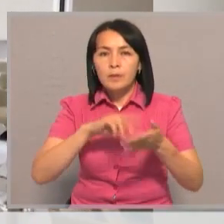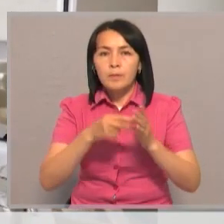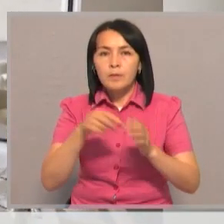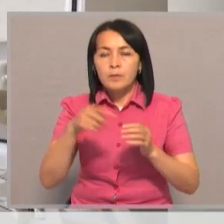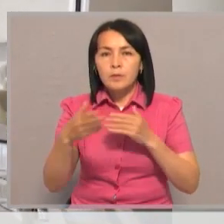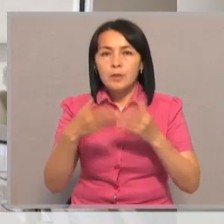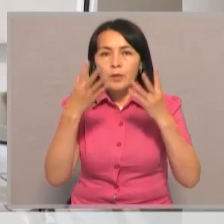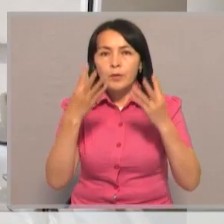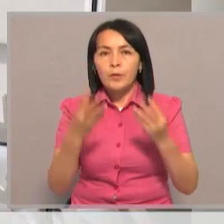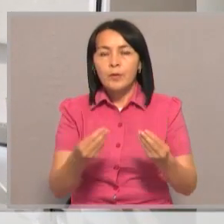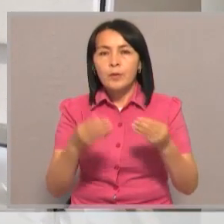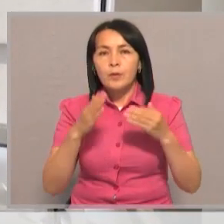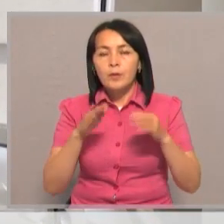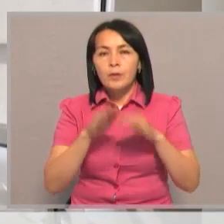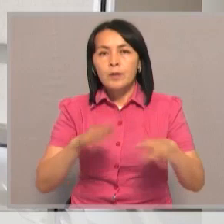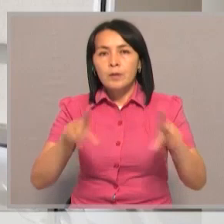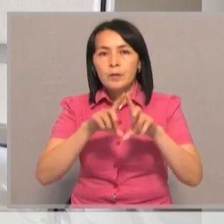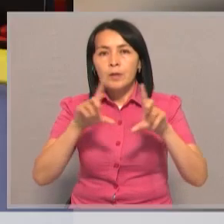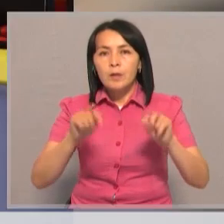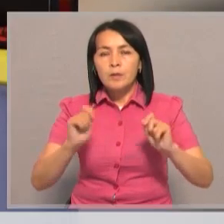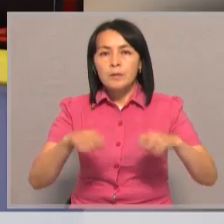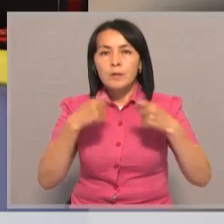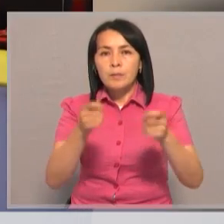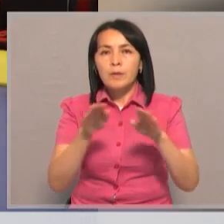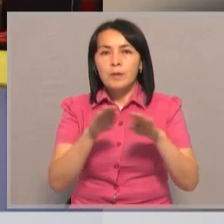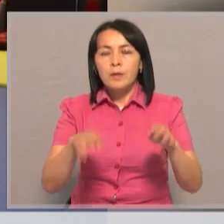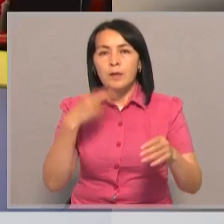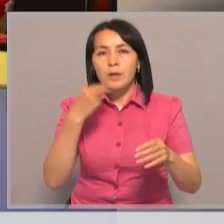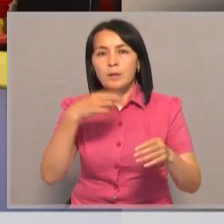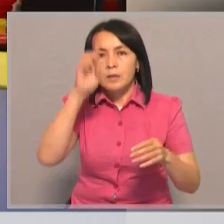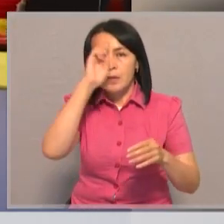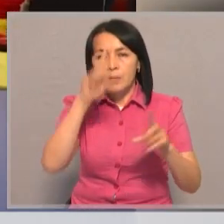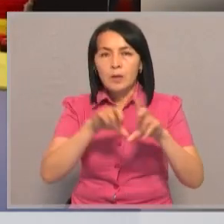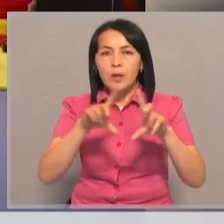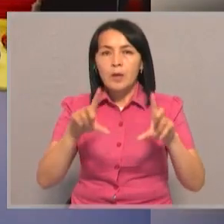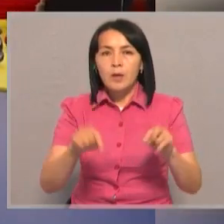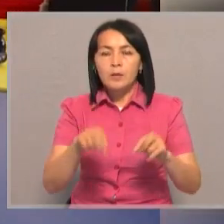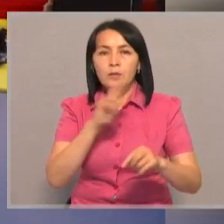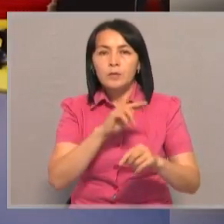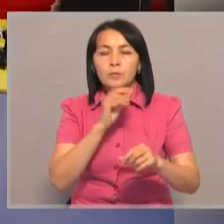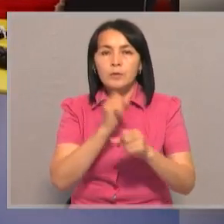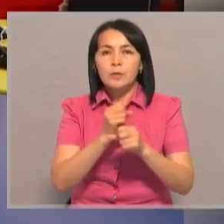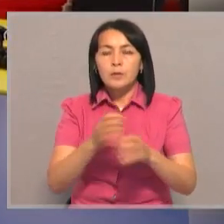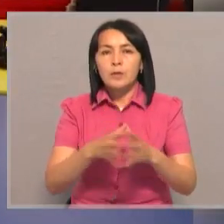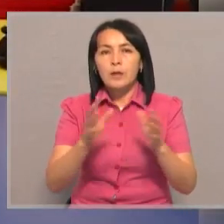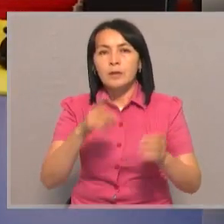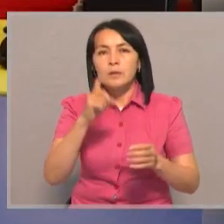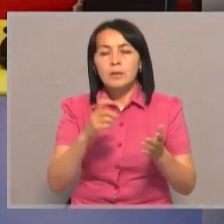в ближайшее время дворец школьников будет передан на благо детей в качестве государственного учреждения и трудоустроено будут около 100 сотрудников.